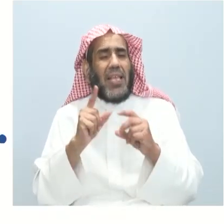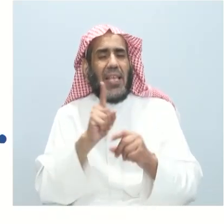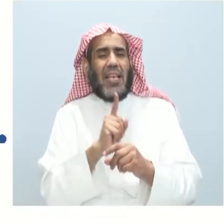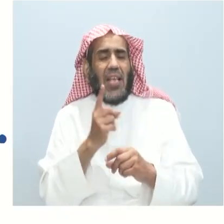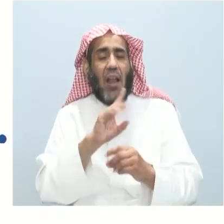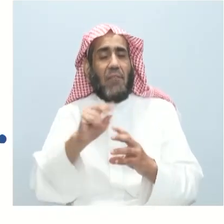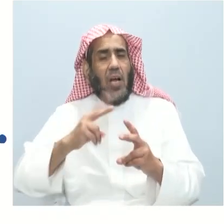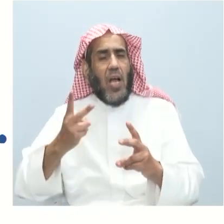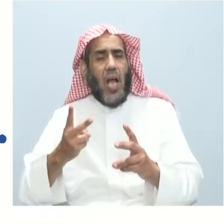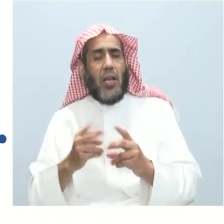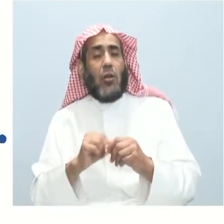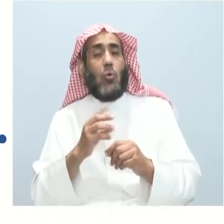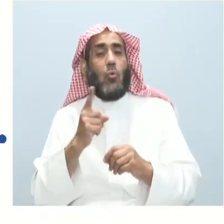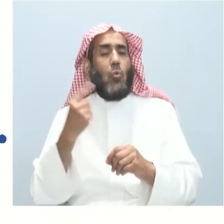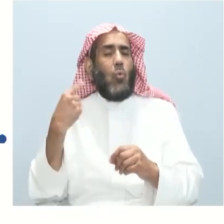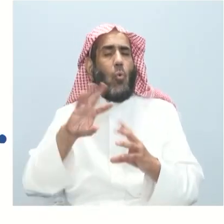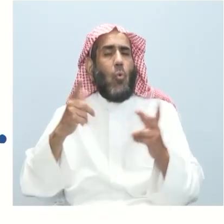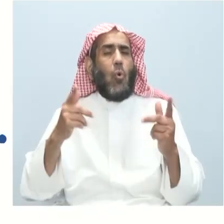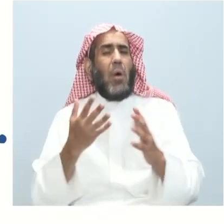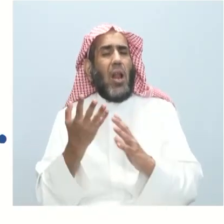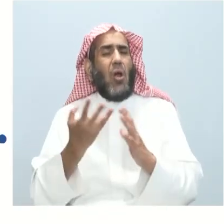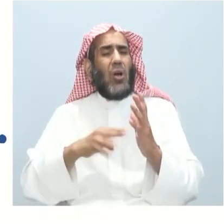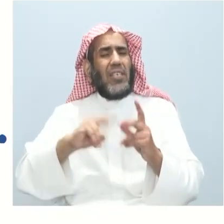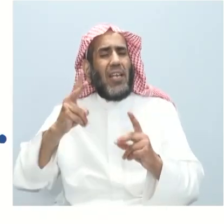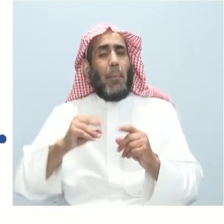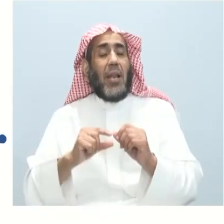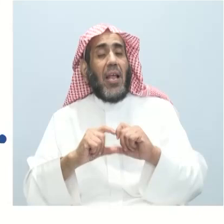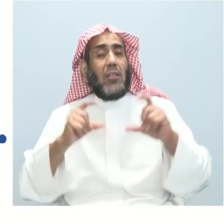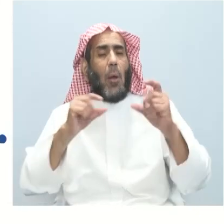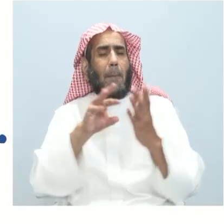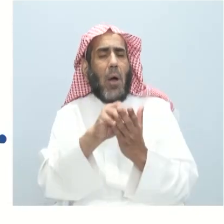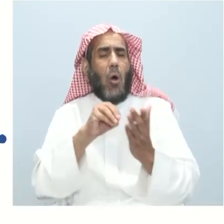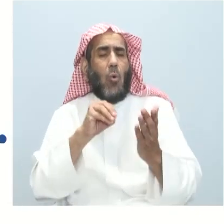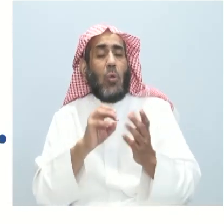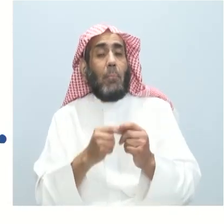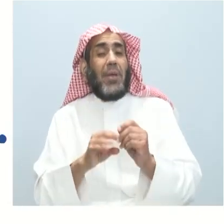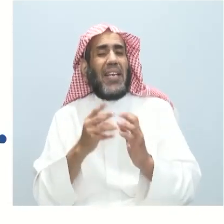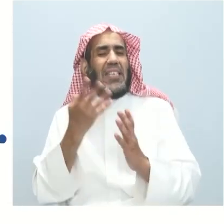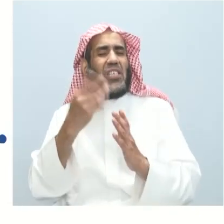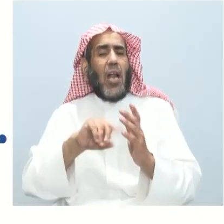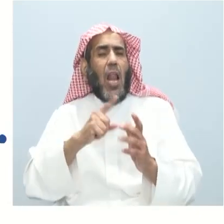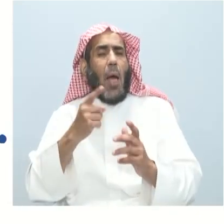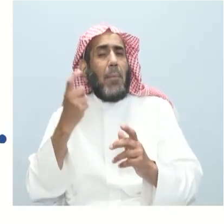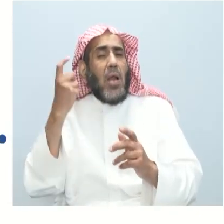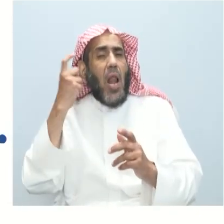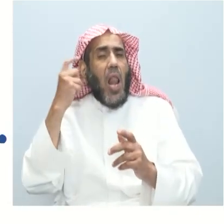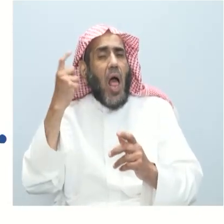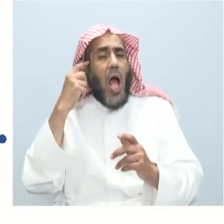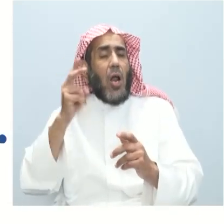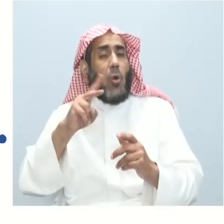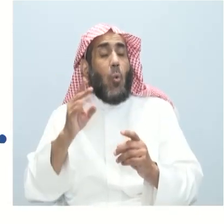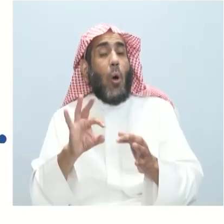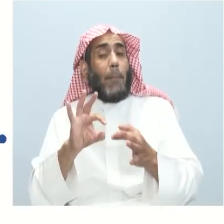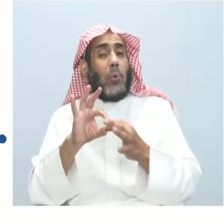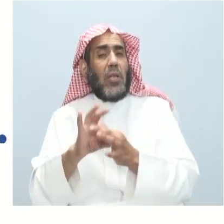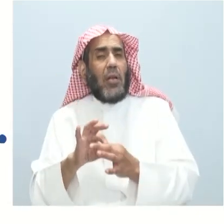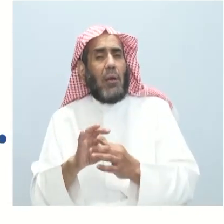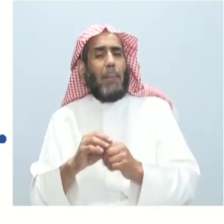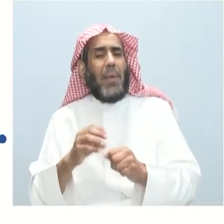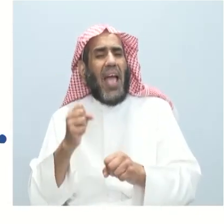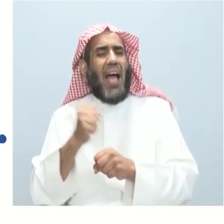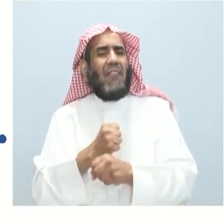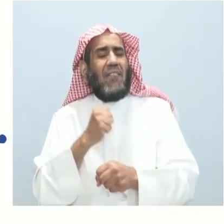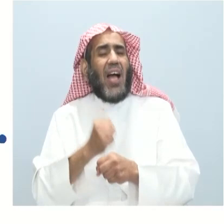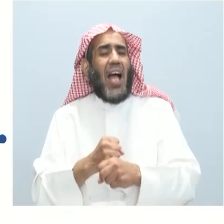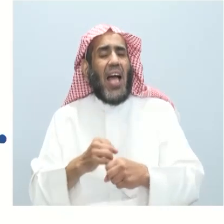العلوم الاخرى الشرعيه بان ادلته ماخوذه من الشرع لا من العقل ومتعلق بافعال